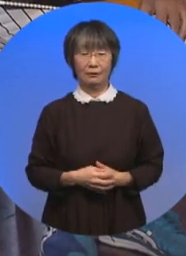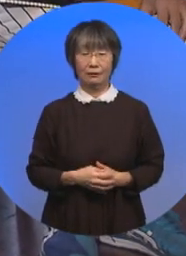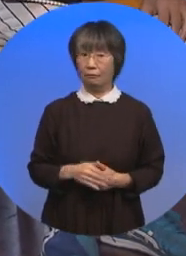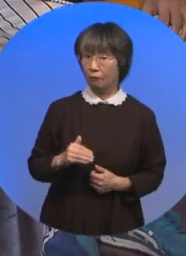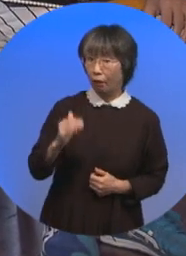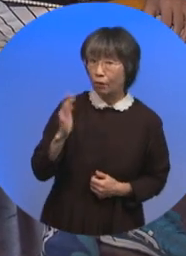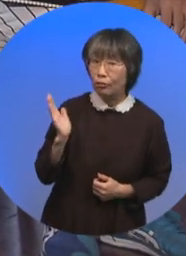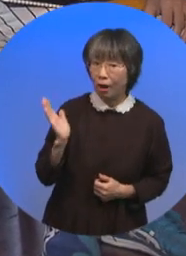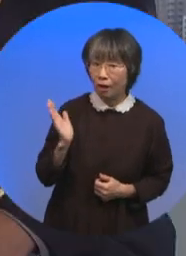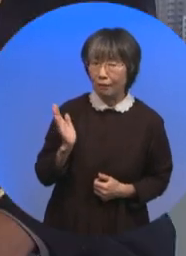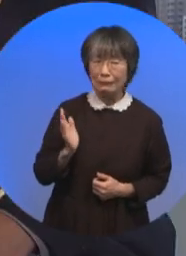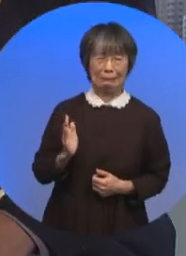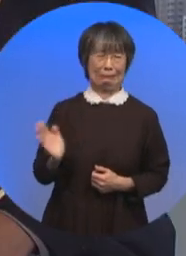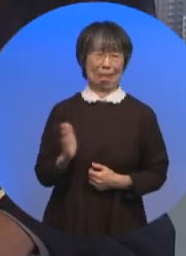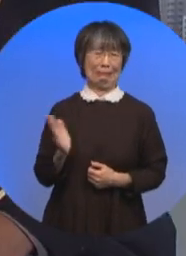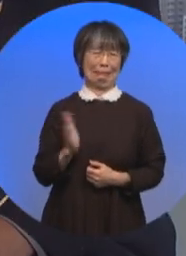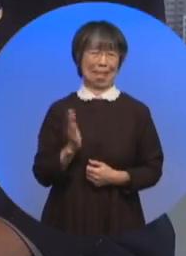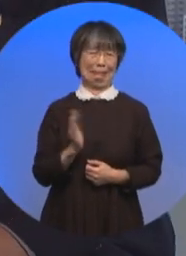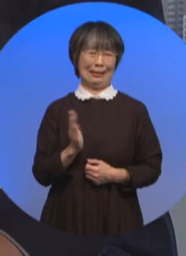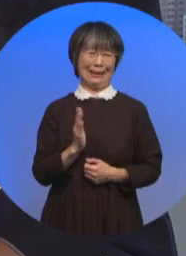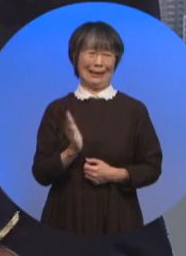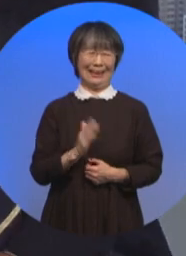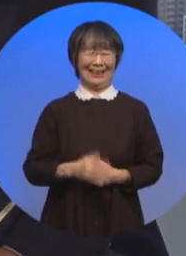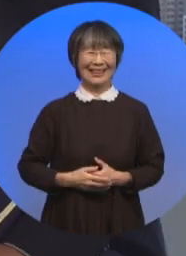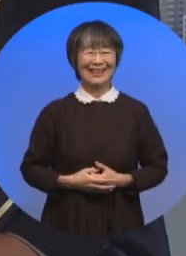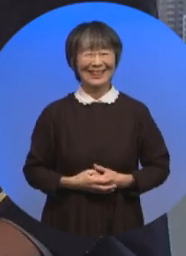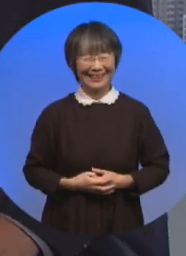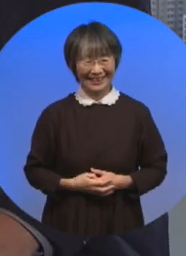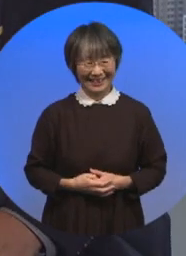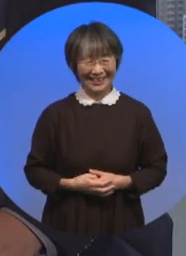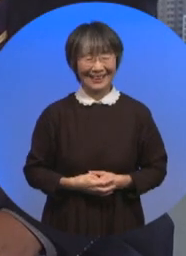タワーより高いですか？ そんなことないですよ。